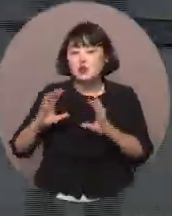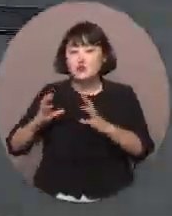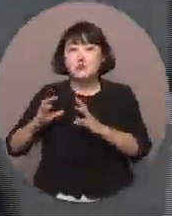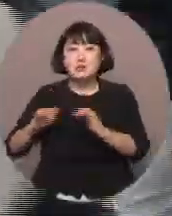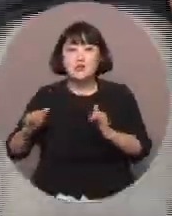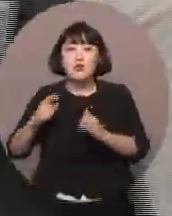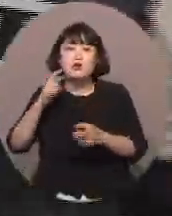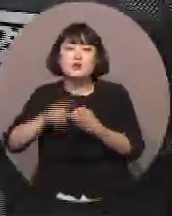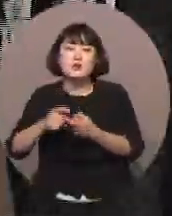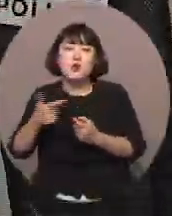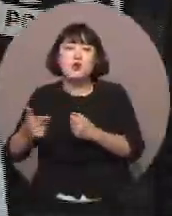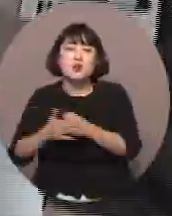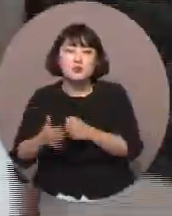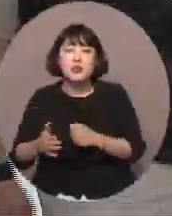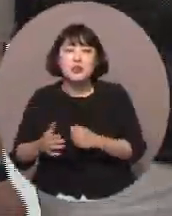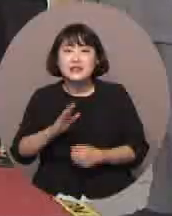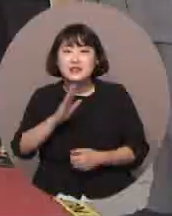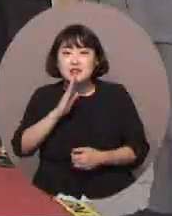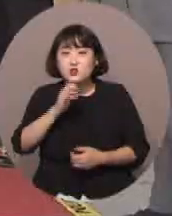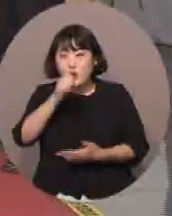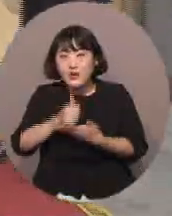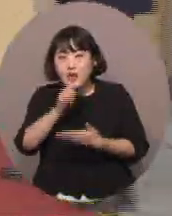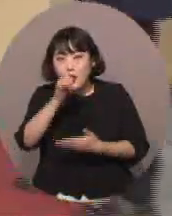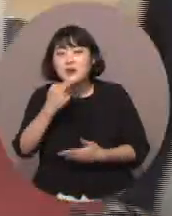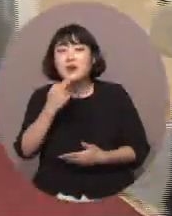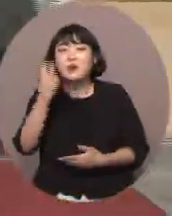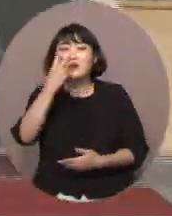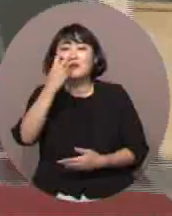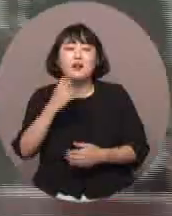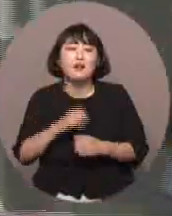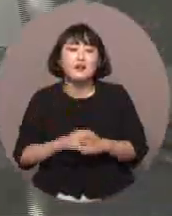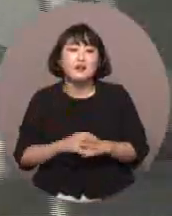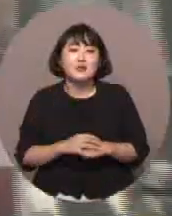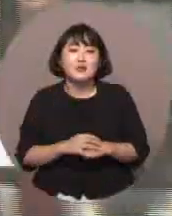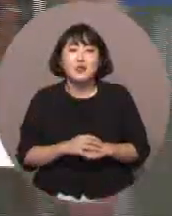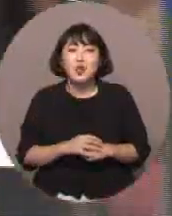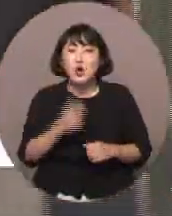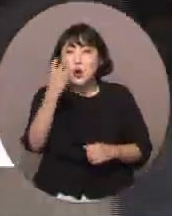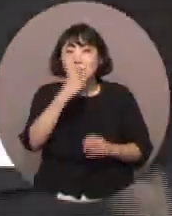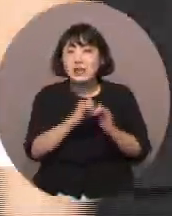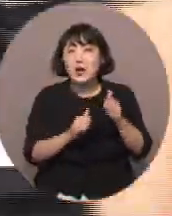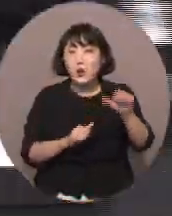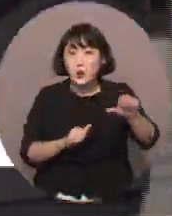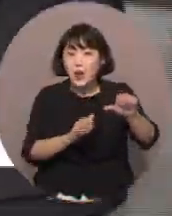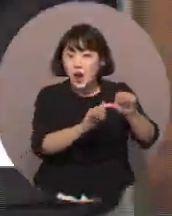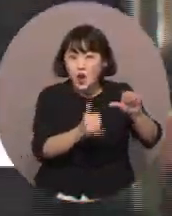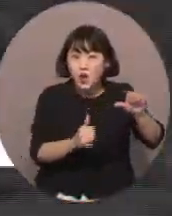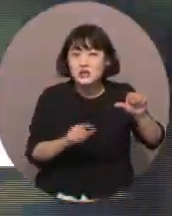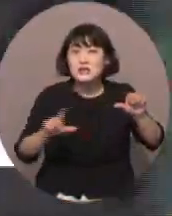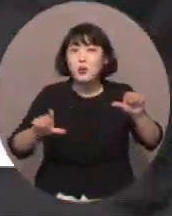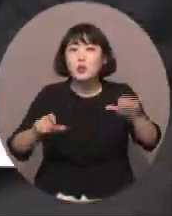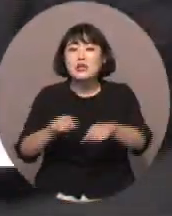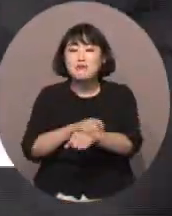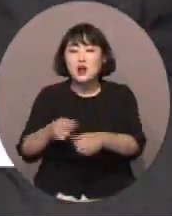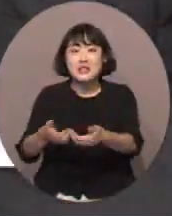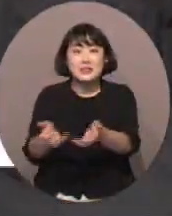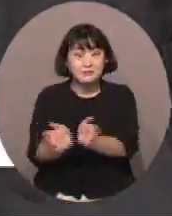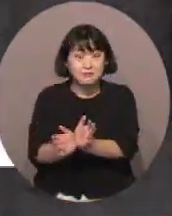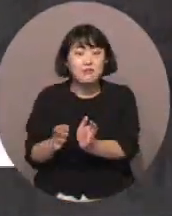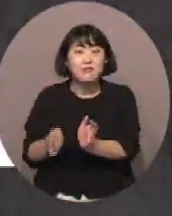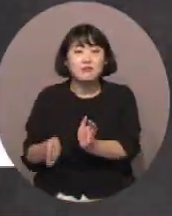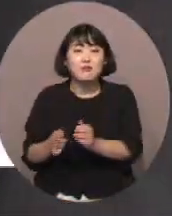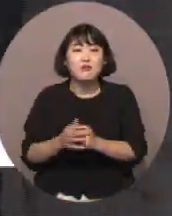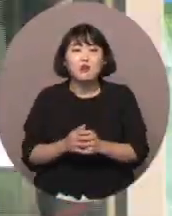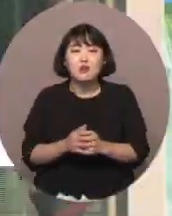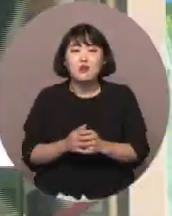진범 여부를 가리겠다는 겁니다. 한편 검사 5명 등 15명으로 구성된 특별수사팀은